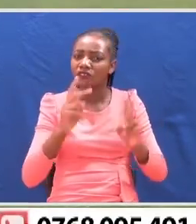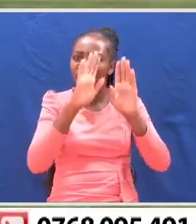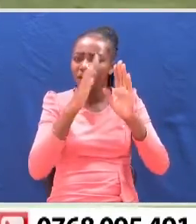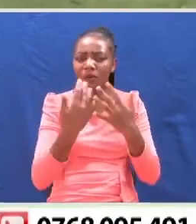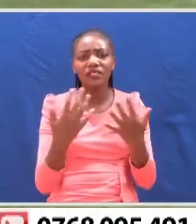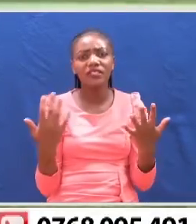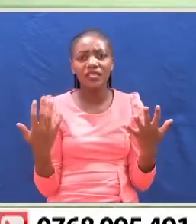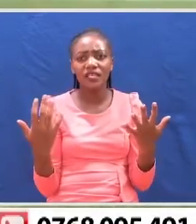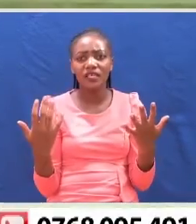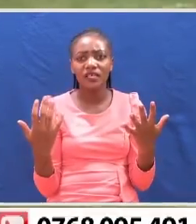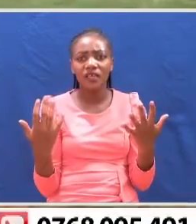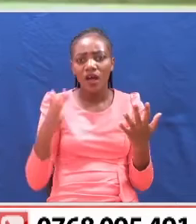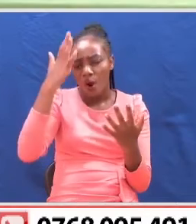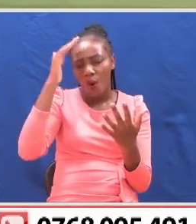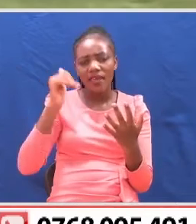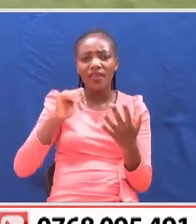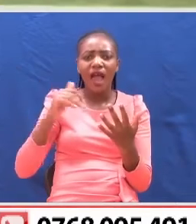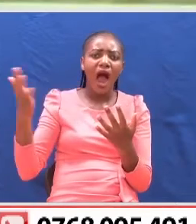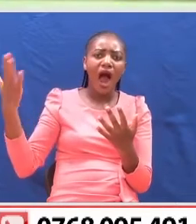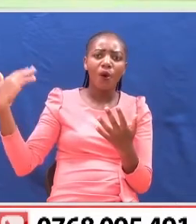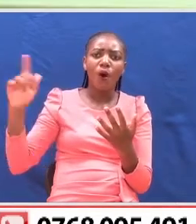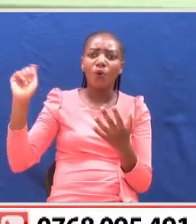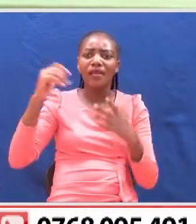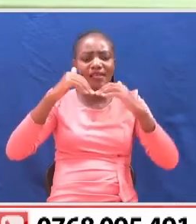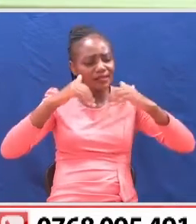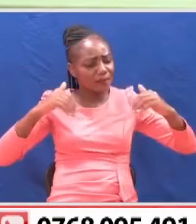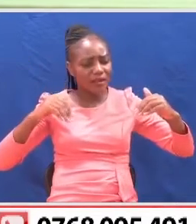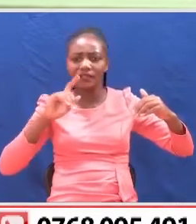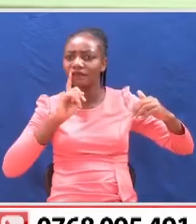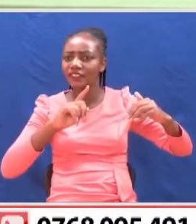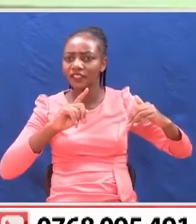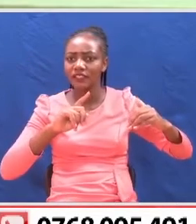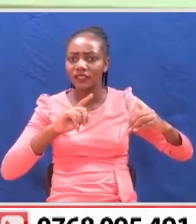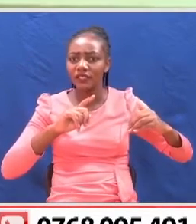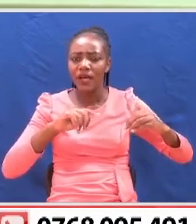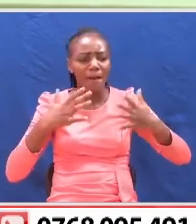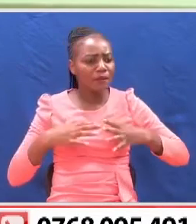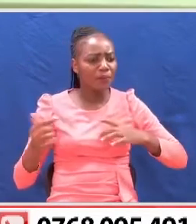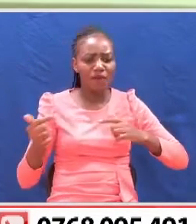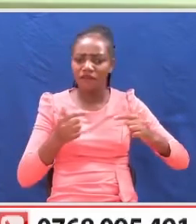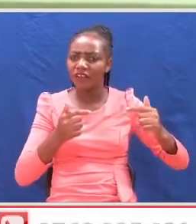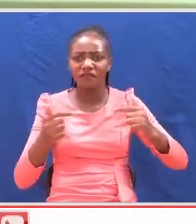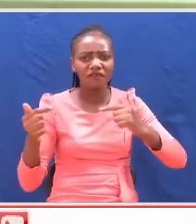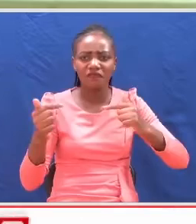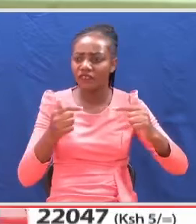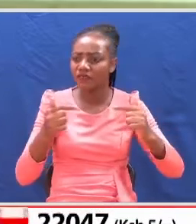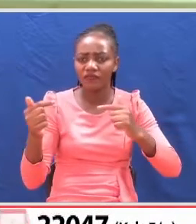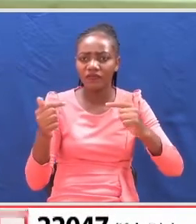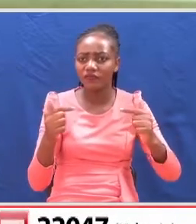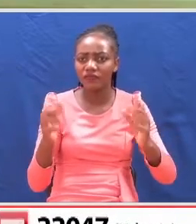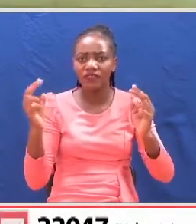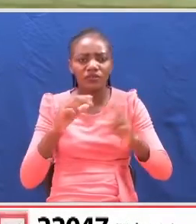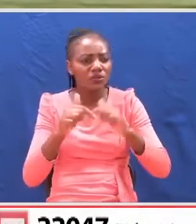Kumbuka Kenya ilikuwa imepasuka mara mbili. Hiyo ni ukweli wa mambo. Na watu walikuwa wanapigana, kuna kitu ilikuwa inaendelea, kuna